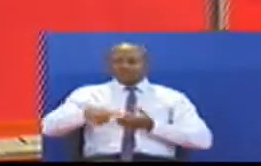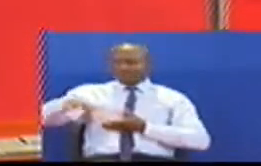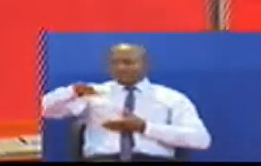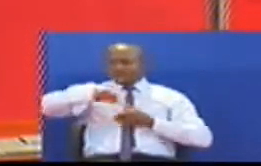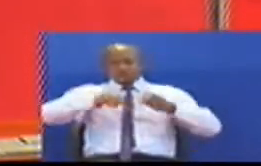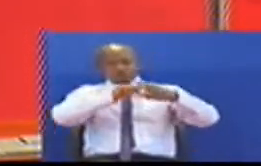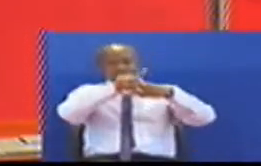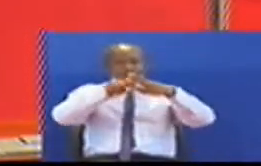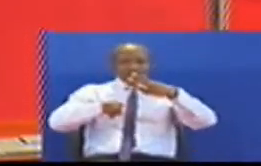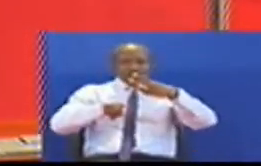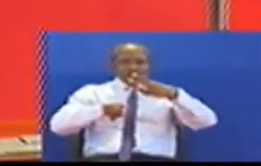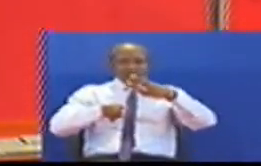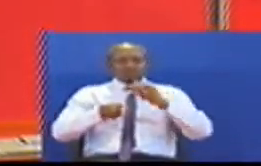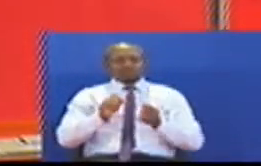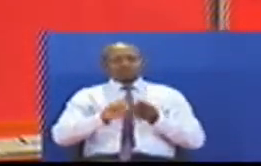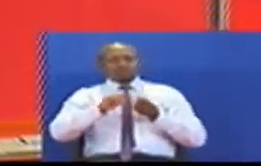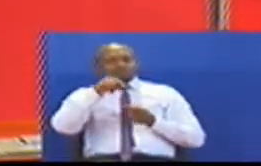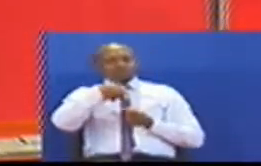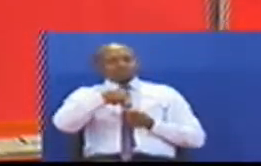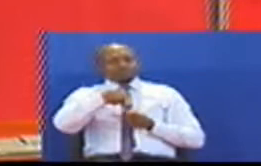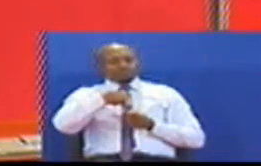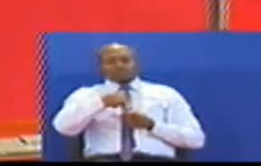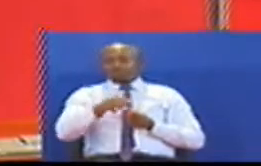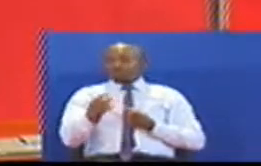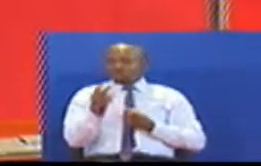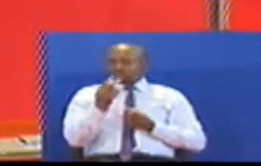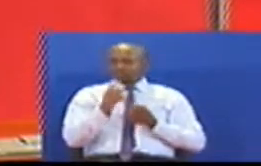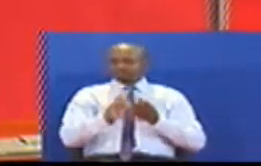matatu leo, kwa Mara nani ukiangalia